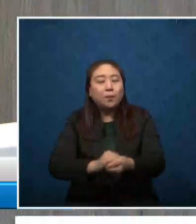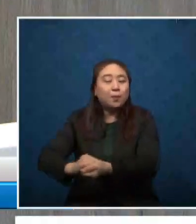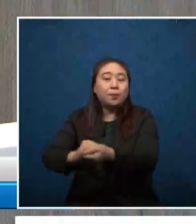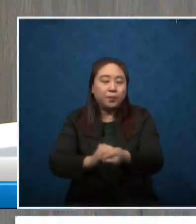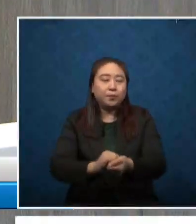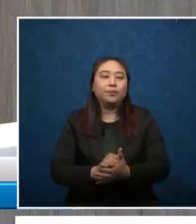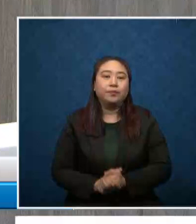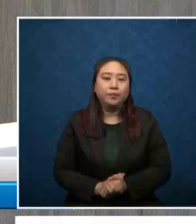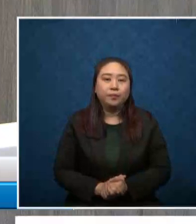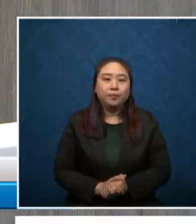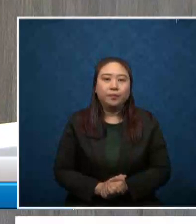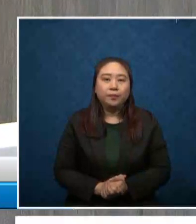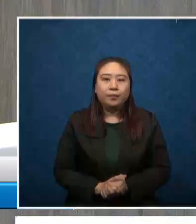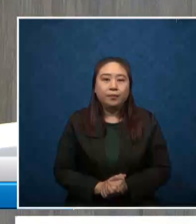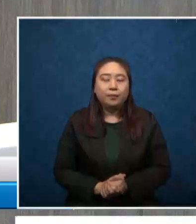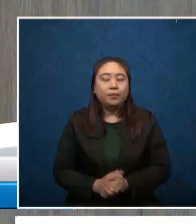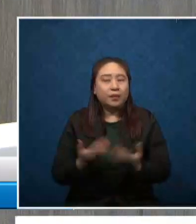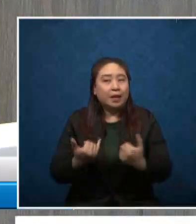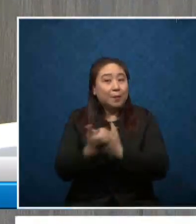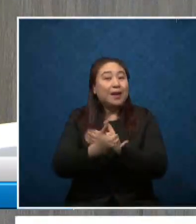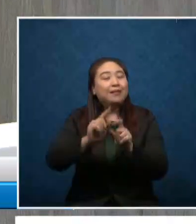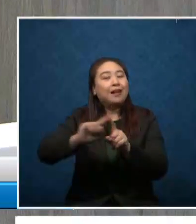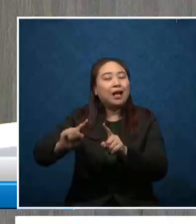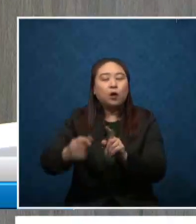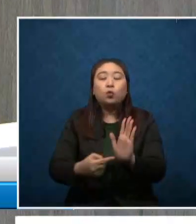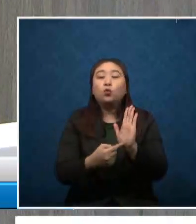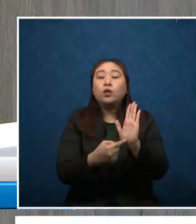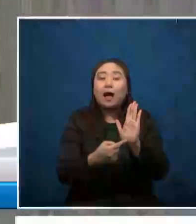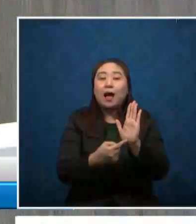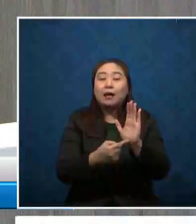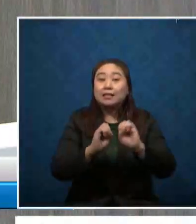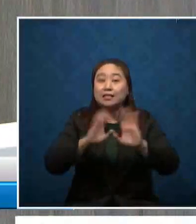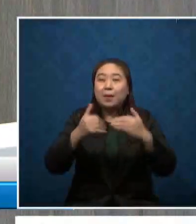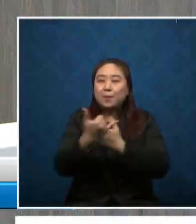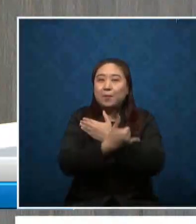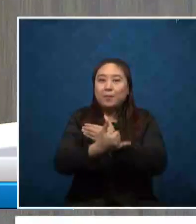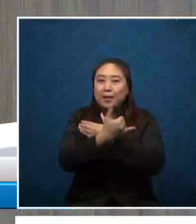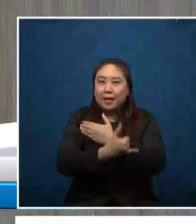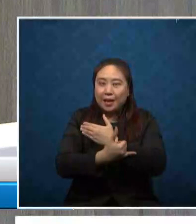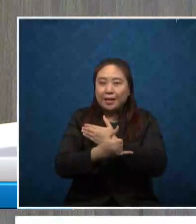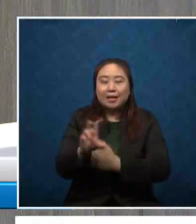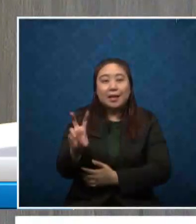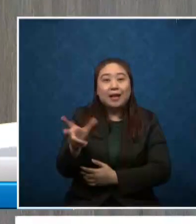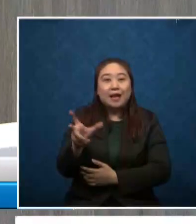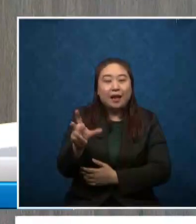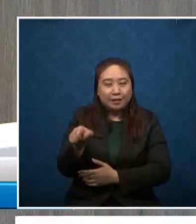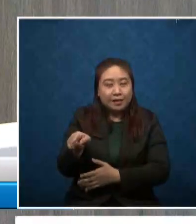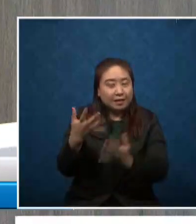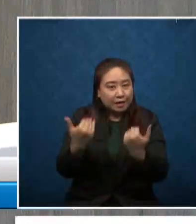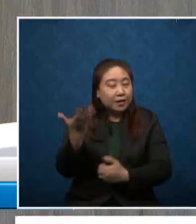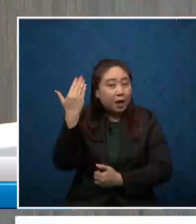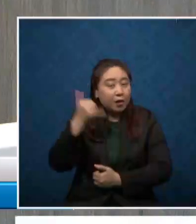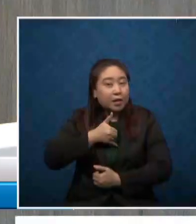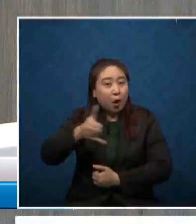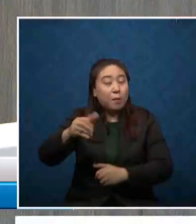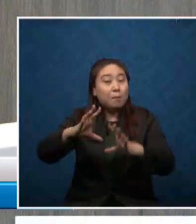ทีนี้ในหายประเทศผมยสัอย่ชดเจนก็คือเธะแนที่เราไปปชุมที่สมาพันรรรษฐานอนาช